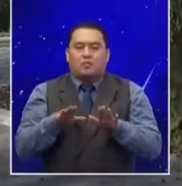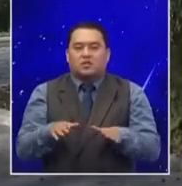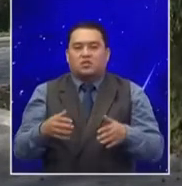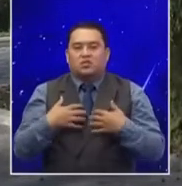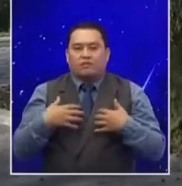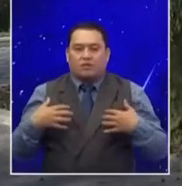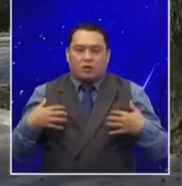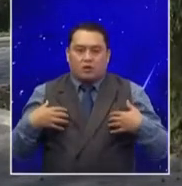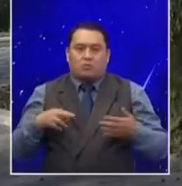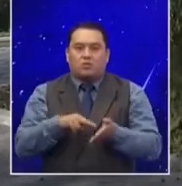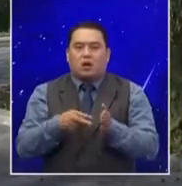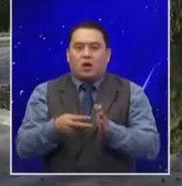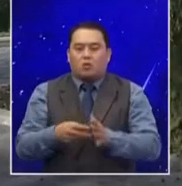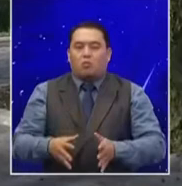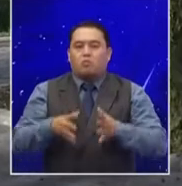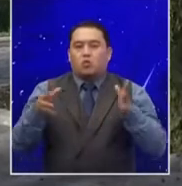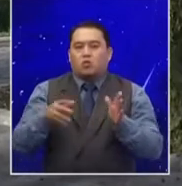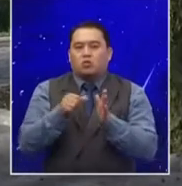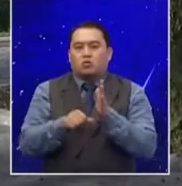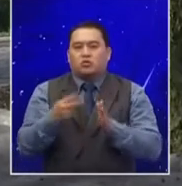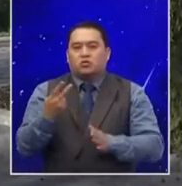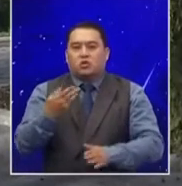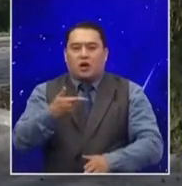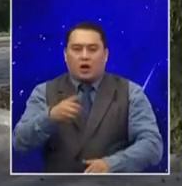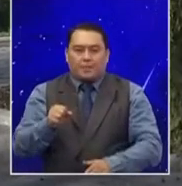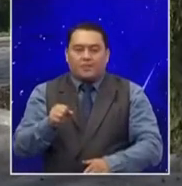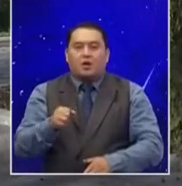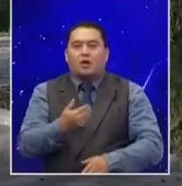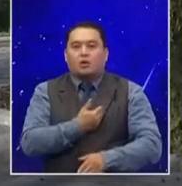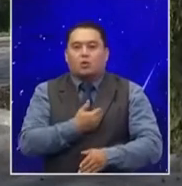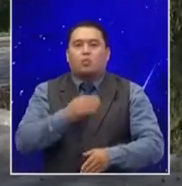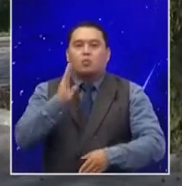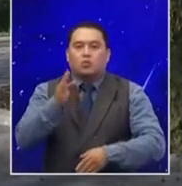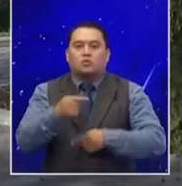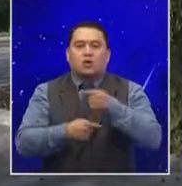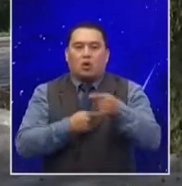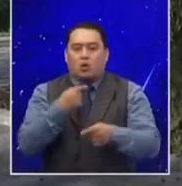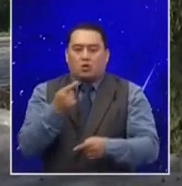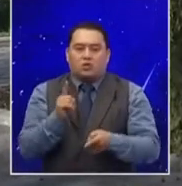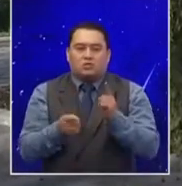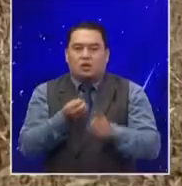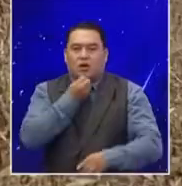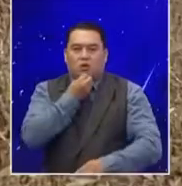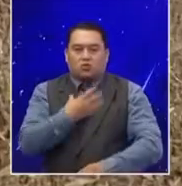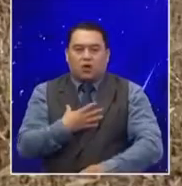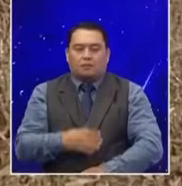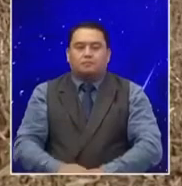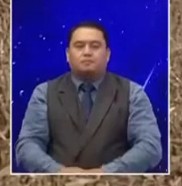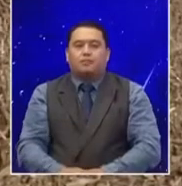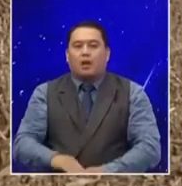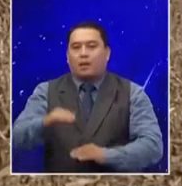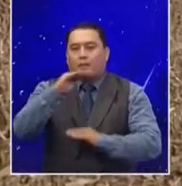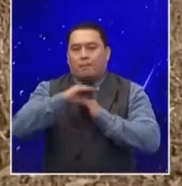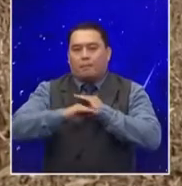животноводов. В планах получить более 64 центнеров с гектара. Я думаю, так и будет, поскольку урожай действительно хороший. В целом по